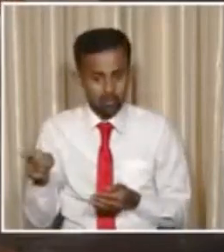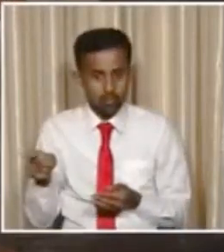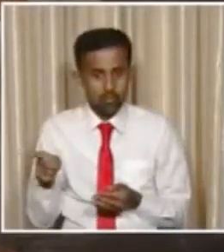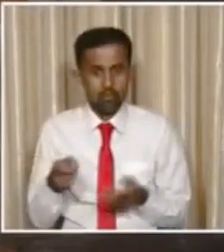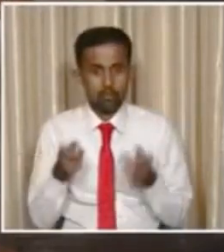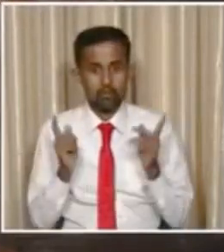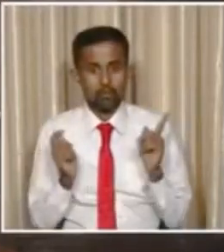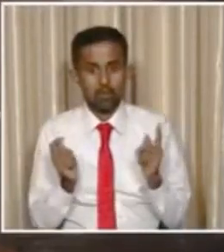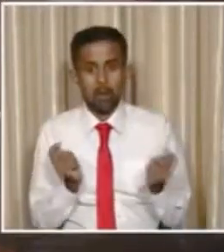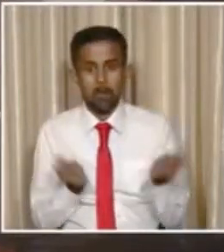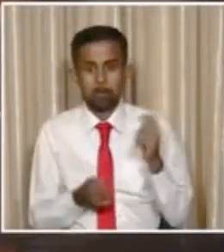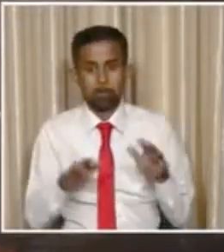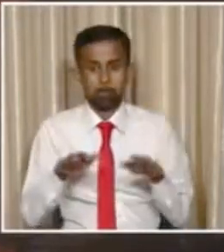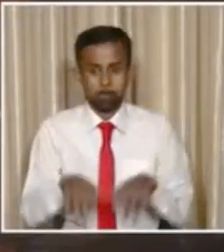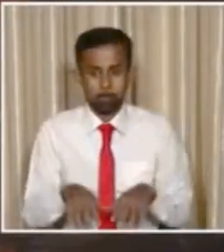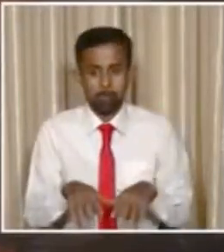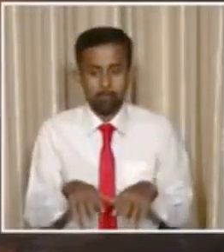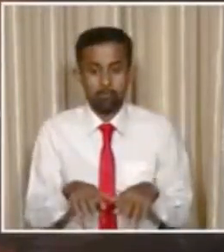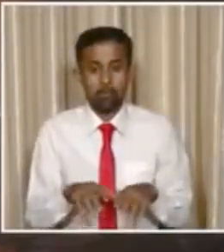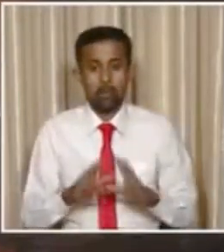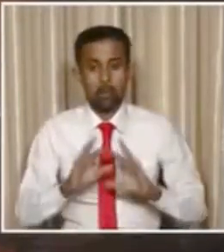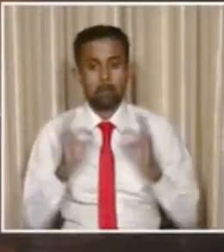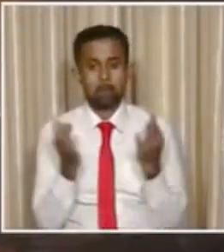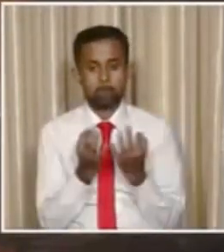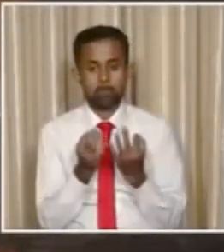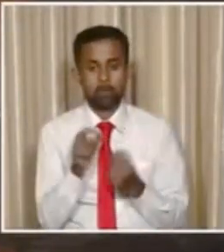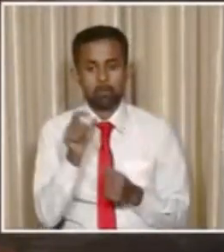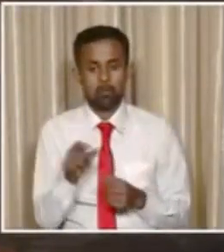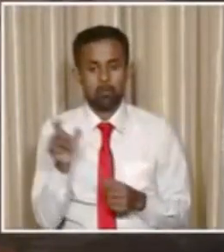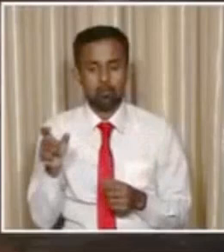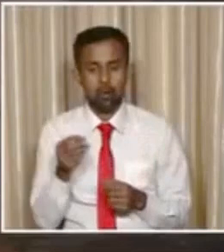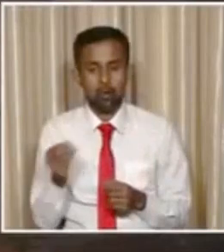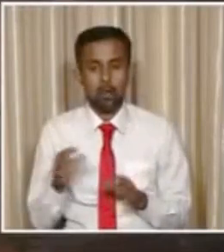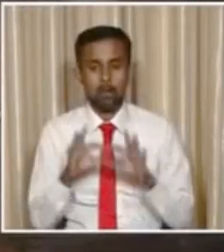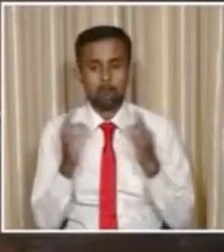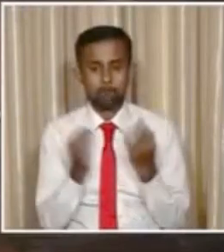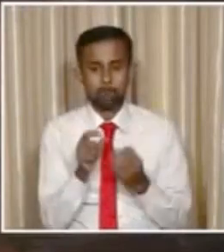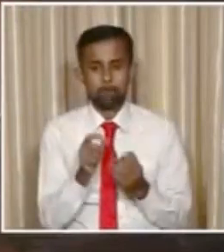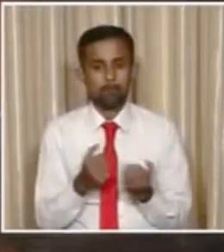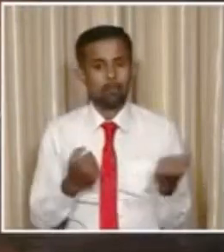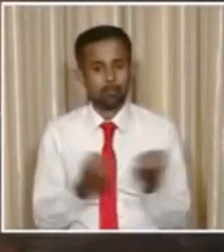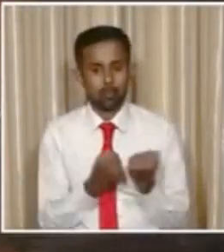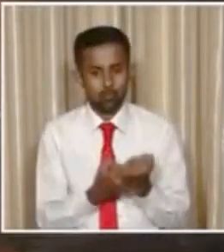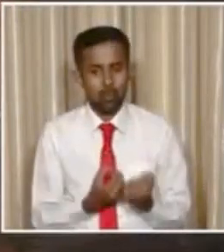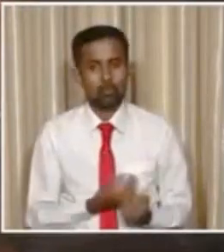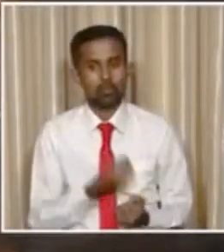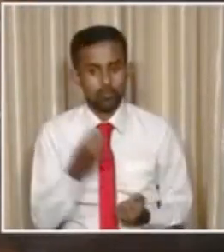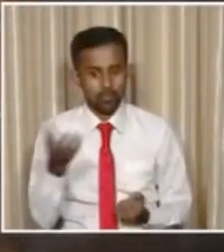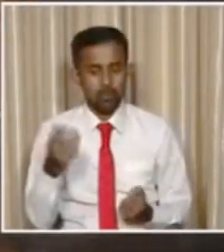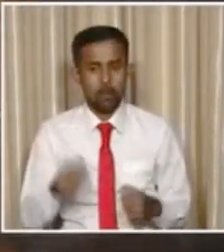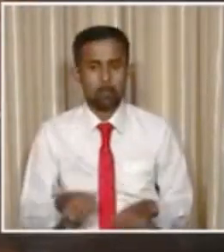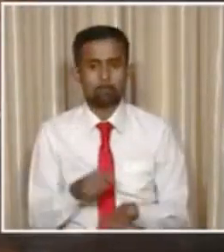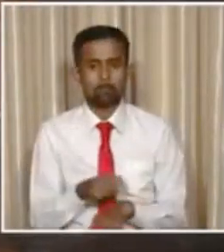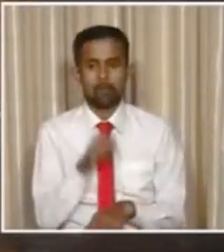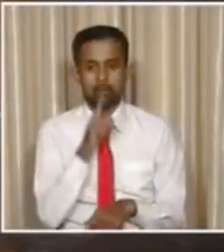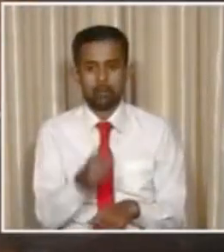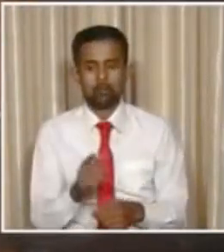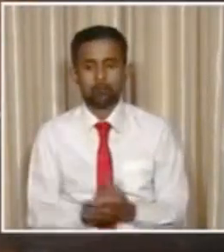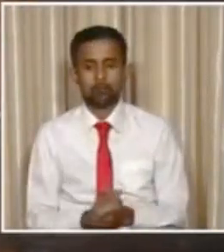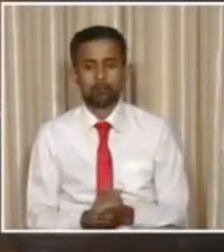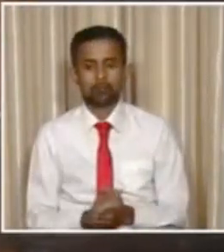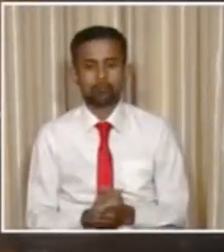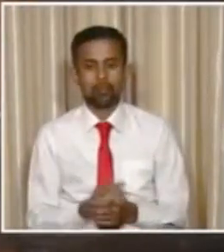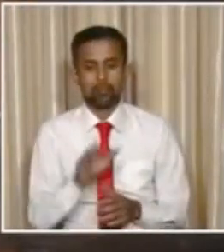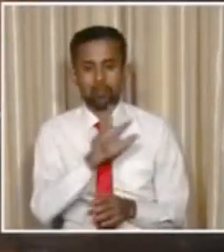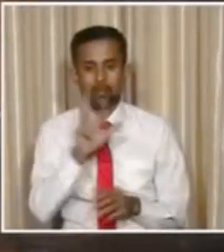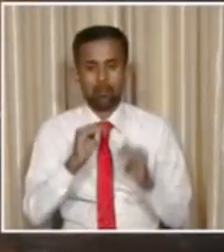මේ දරුවට ක්‍රිකට් බෑට් පැඩ් විතරක් නෙවෙයි එයාගේ පවුලේ කට්ටියටත් සපෝට් එකක් දෙන්න කියන එක තමයි මම මේ අවස්ථාවෙ ඉන්නේ. ඒ වගේම තමයි